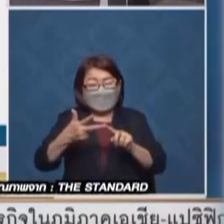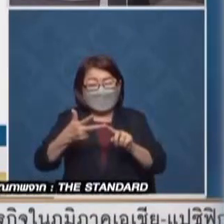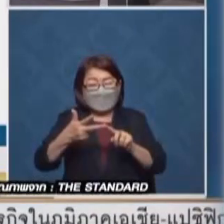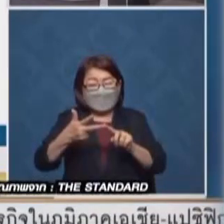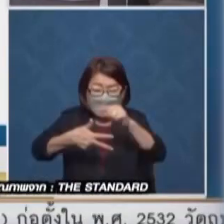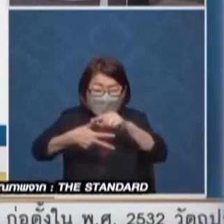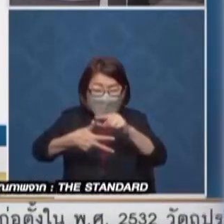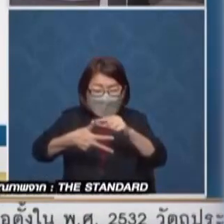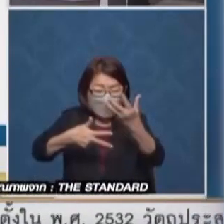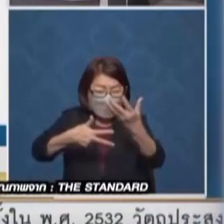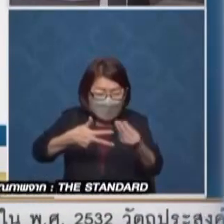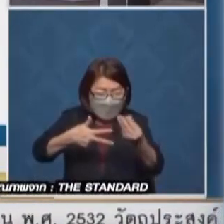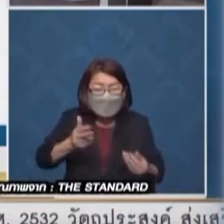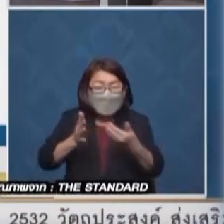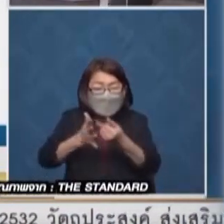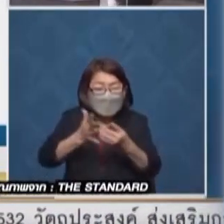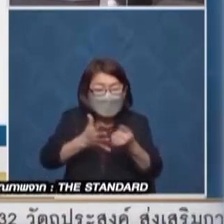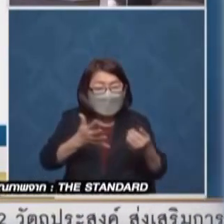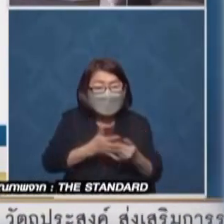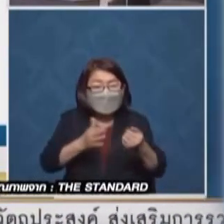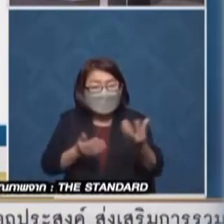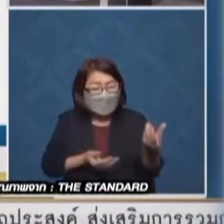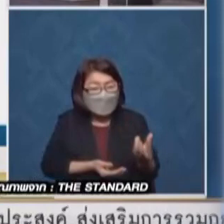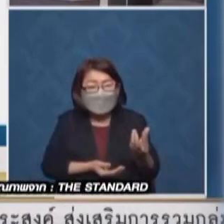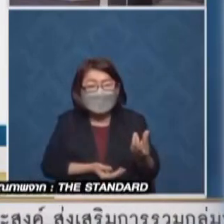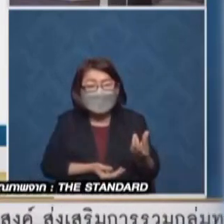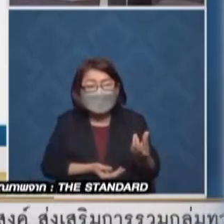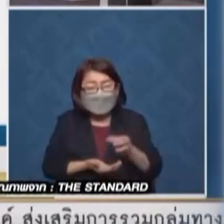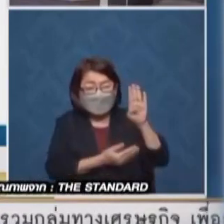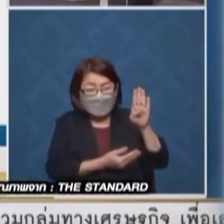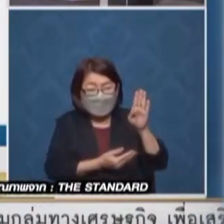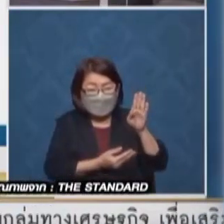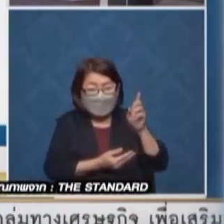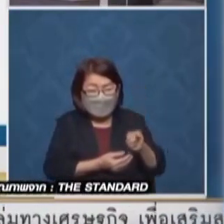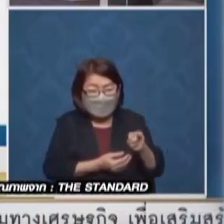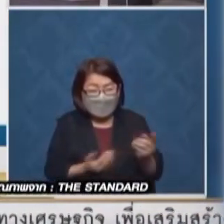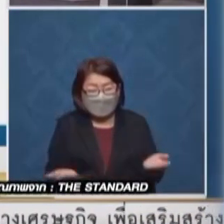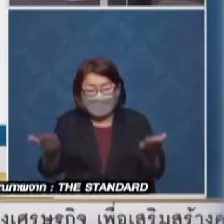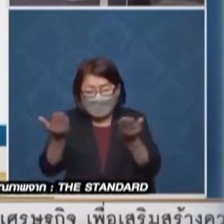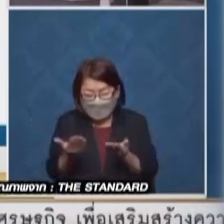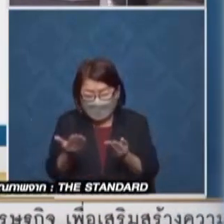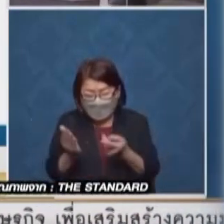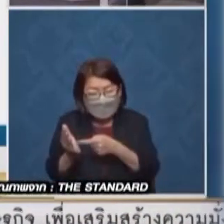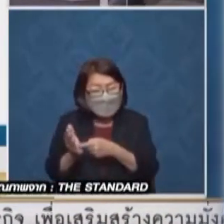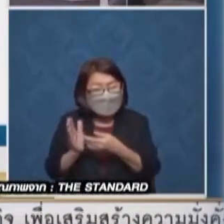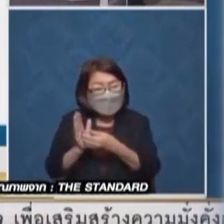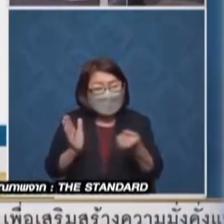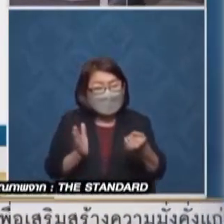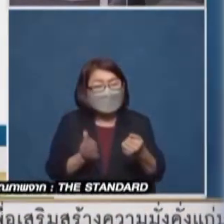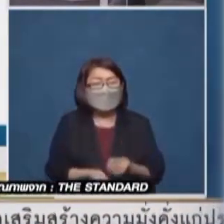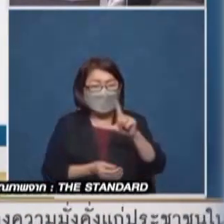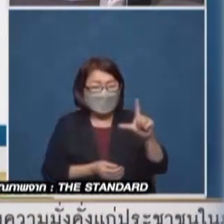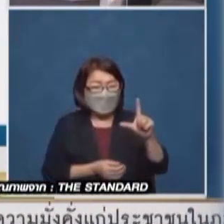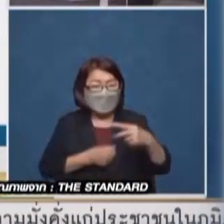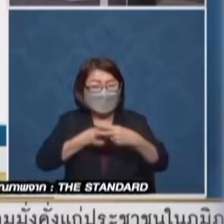จ้างด่วนสักพักครั้งที่2เหลือ9.5เหรียญถูกลงไปเกือบ5เหรียญนะฮะ